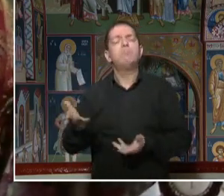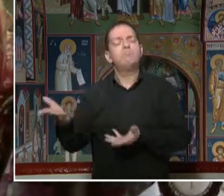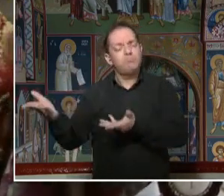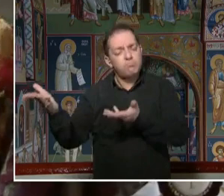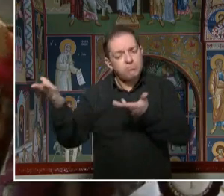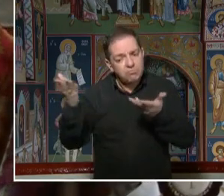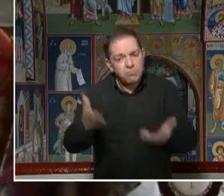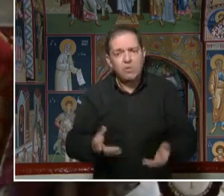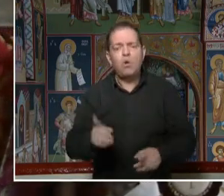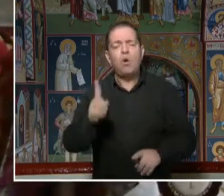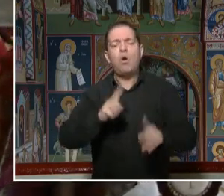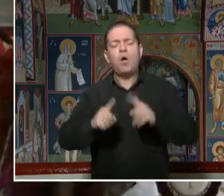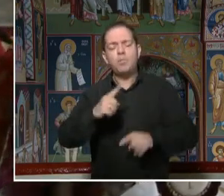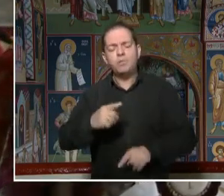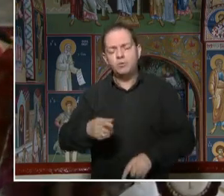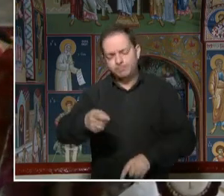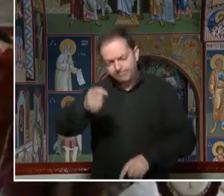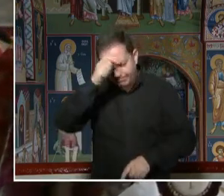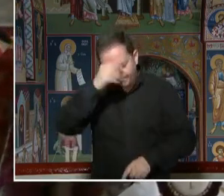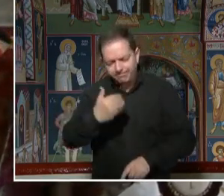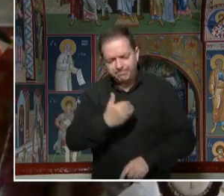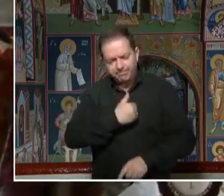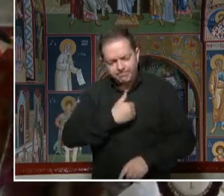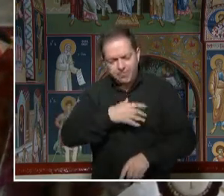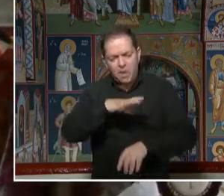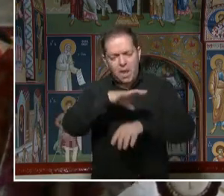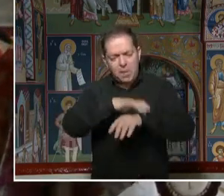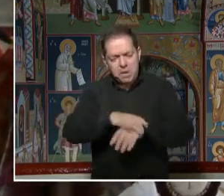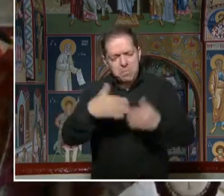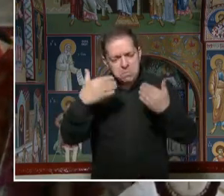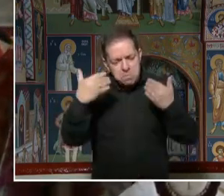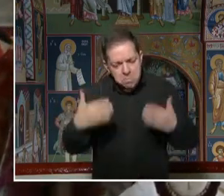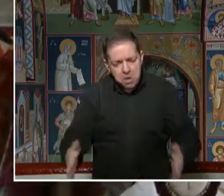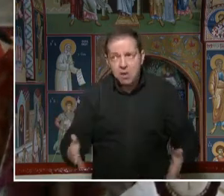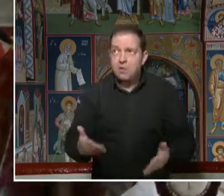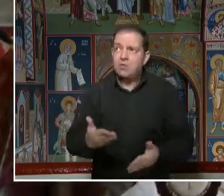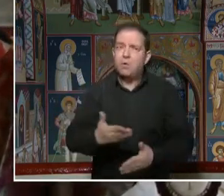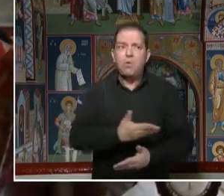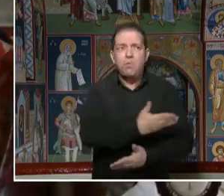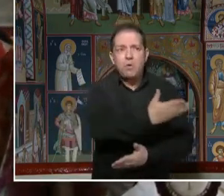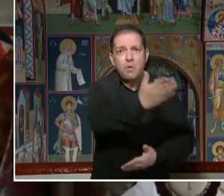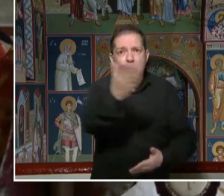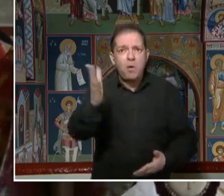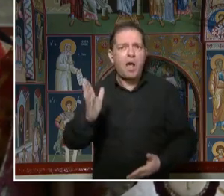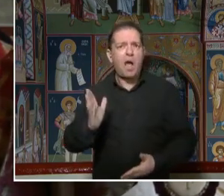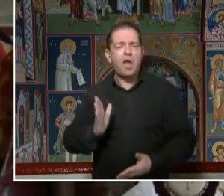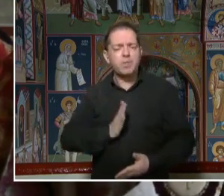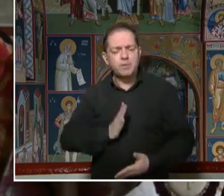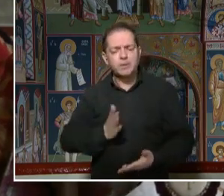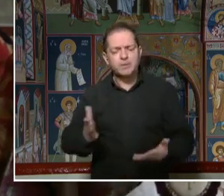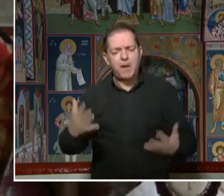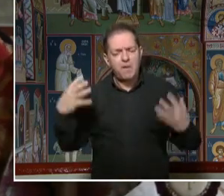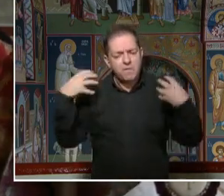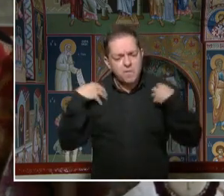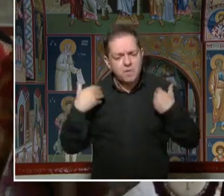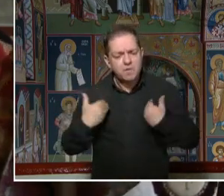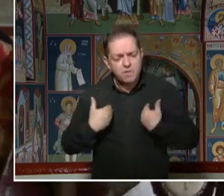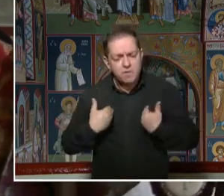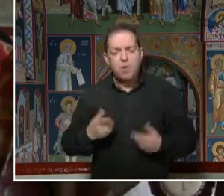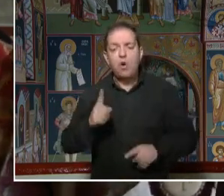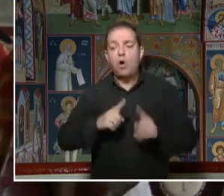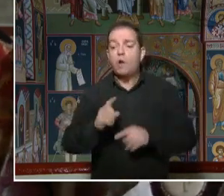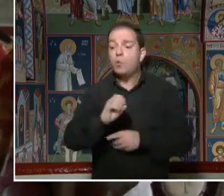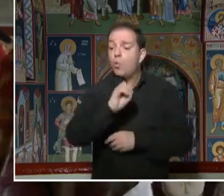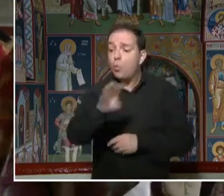ο αυτομεμφόμενος και συναισθανόμενος την ευθύνη του έναντι του συνόλου, ο φιλάνθρωπος,